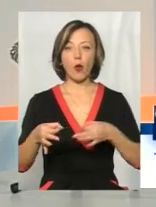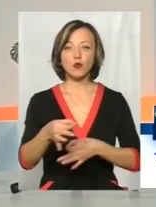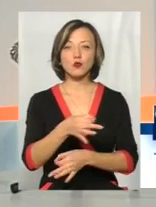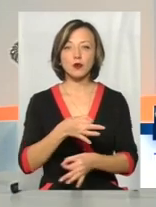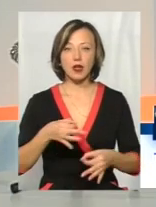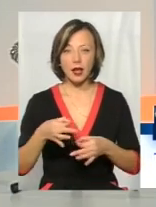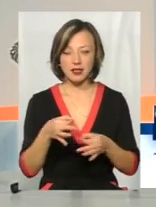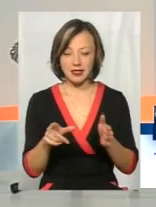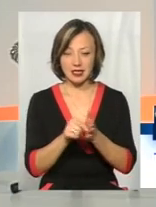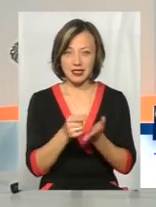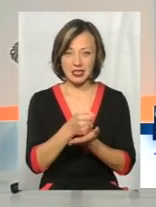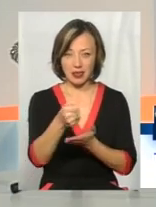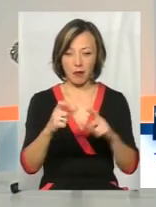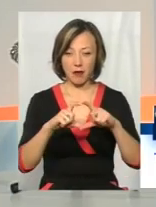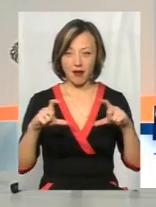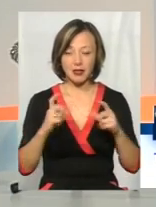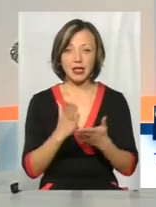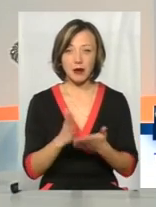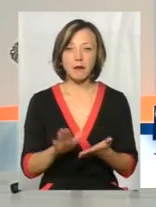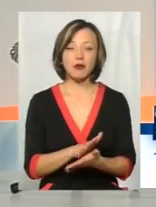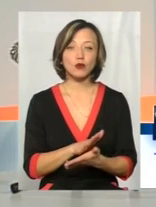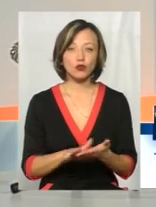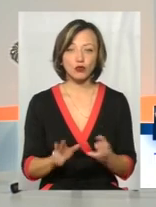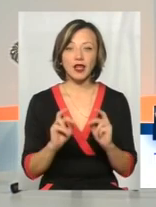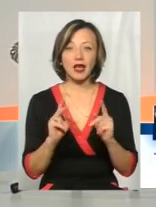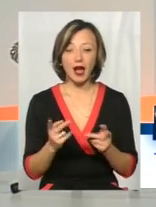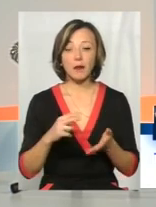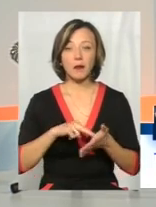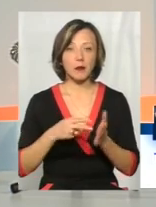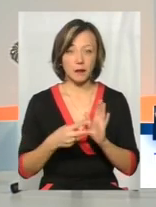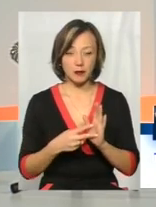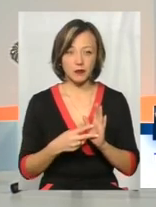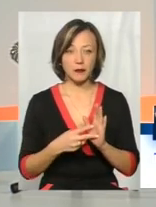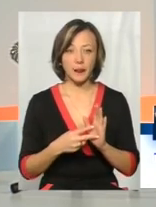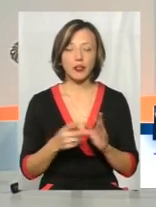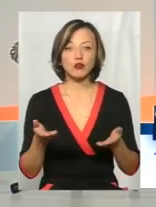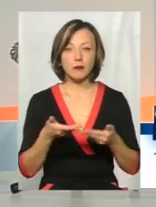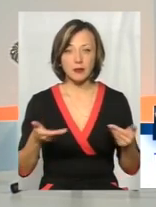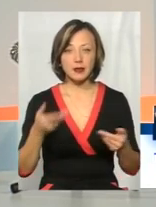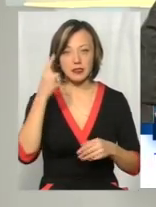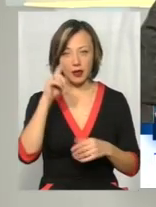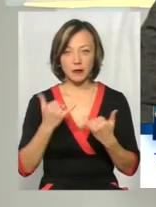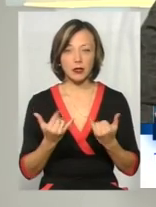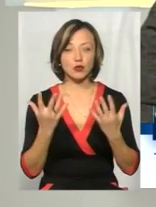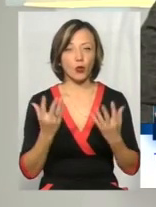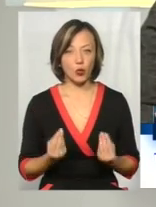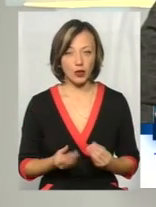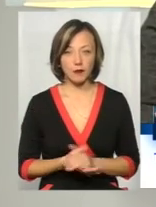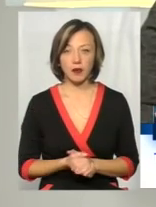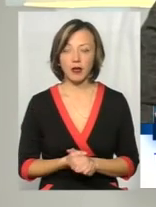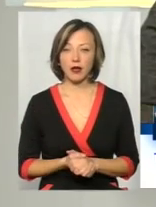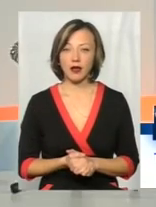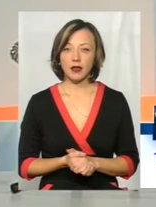Консультації з направленнями є безкоштовними, так як і передбачається, з того, що ми знаємо на сьогодні, принаймні. Так, так, А